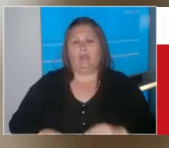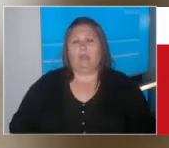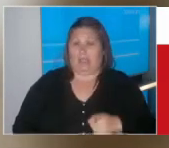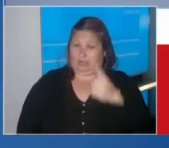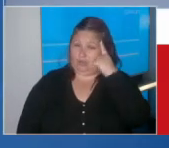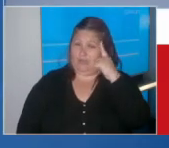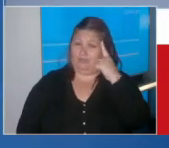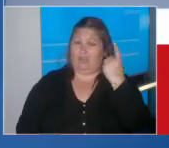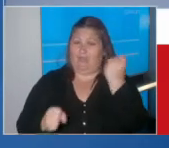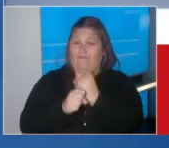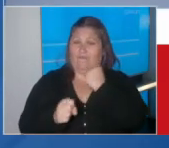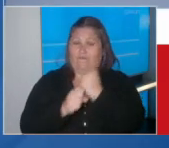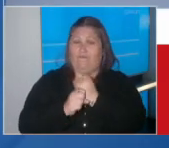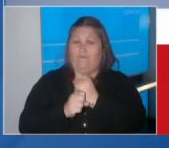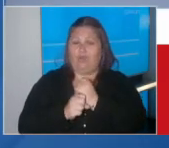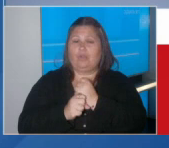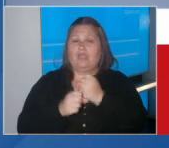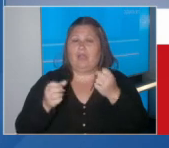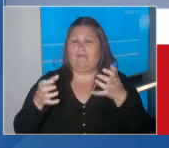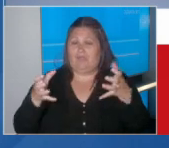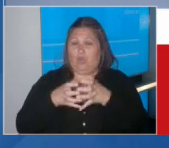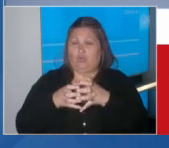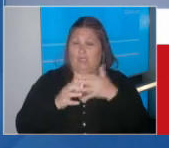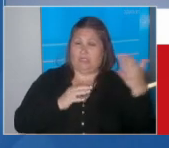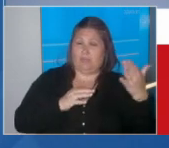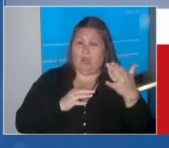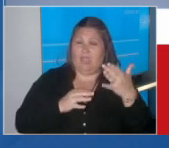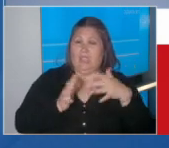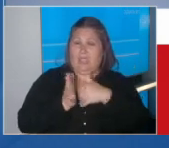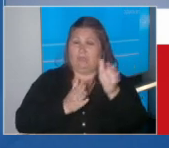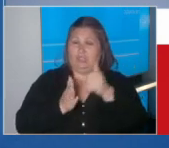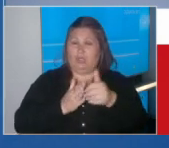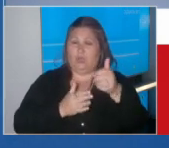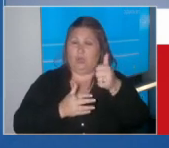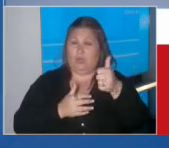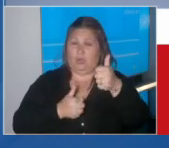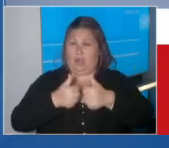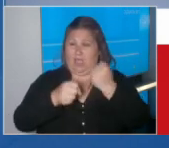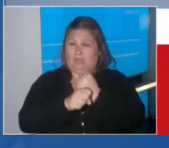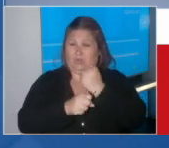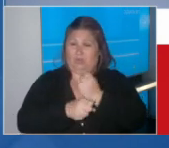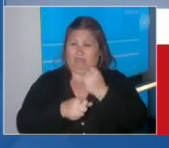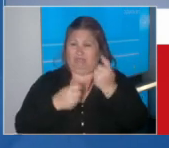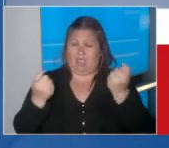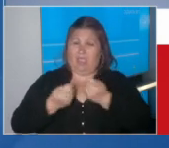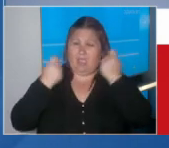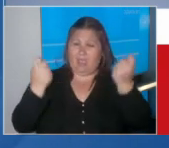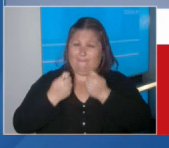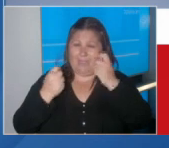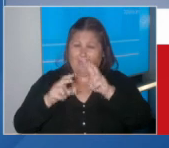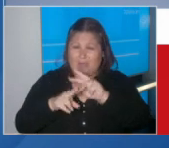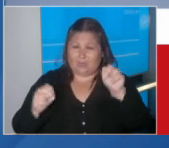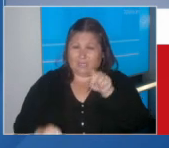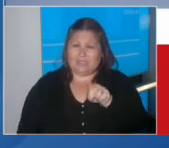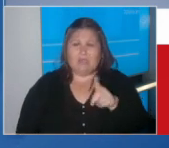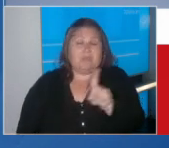שמפלגת העבודה, או בכלל מגוש השמאל, נכון שימשיכו לנהל קמפיין סביב הנושאים האלה? אני אומר לך, לא